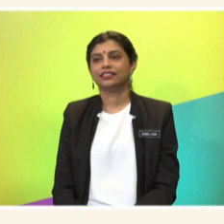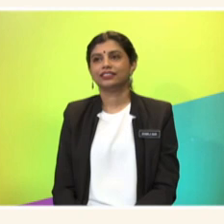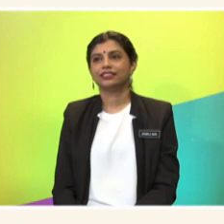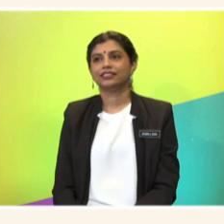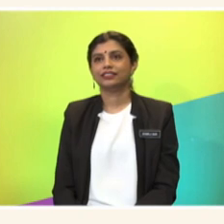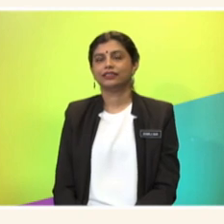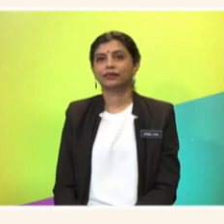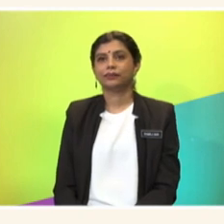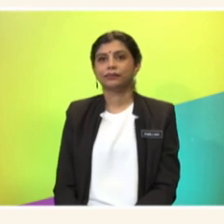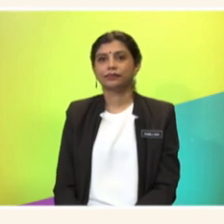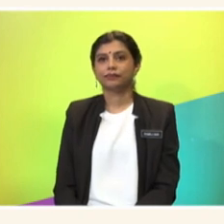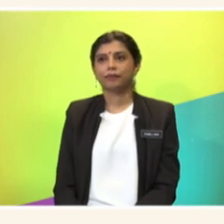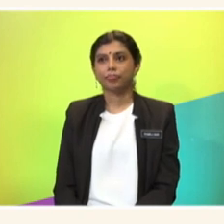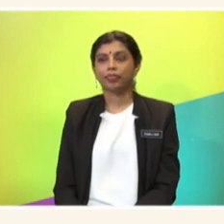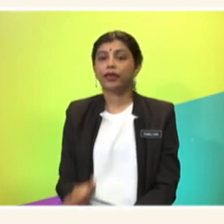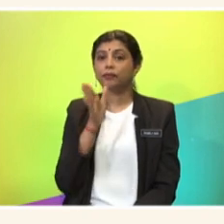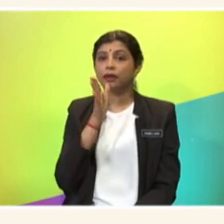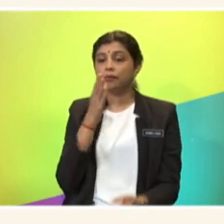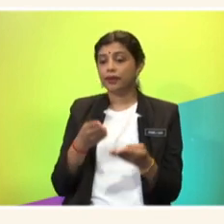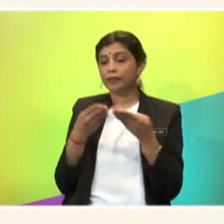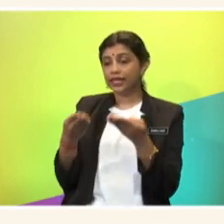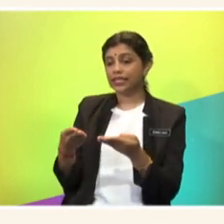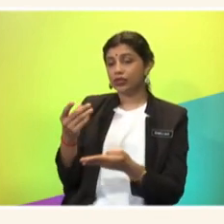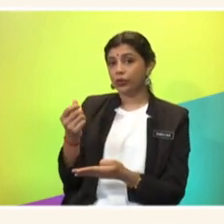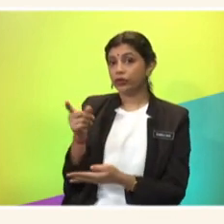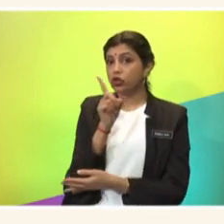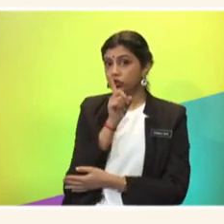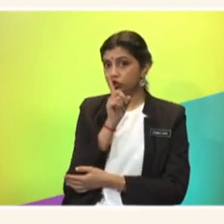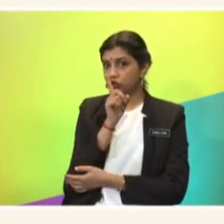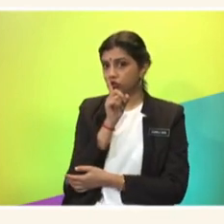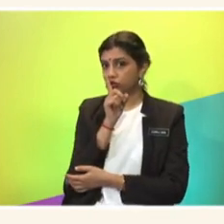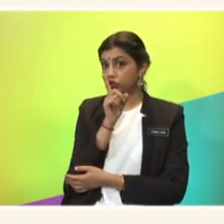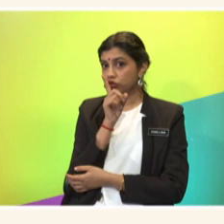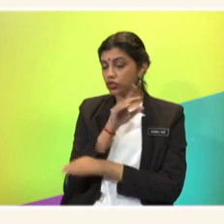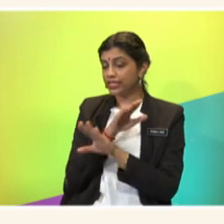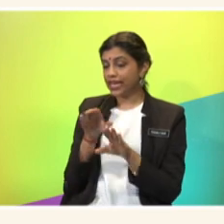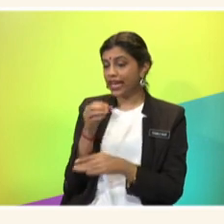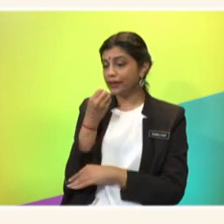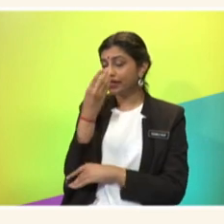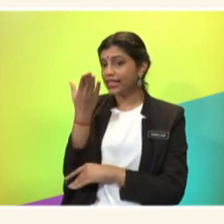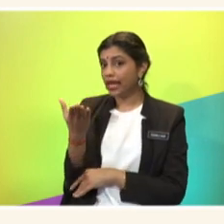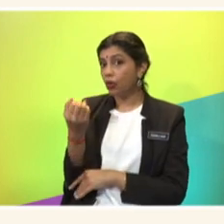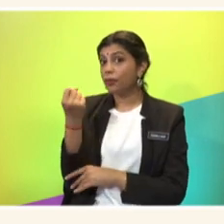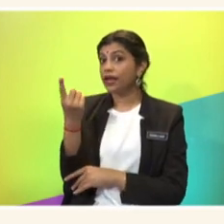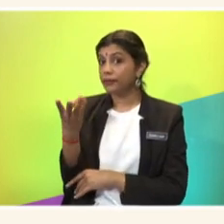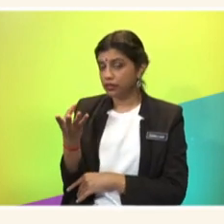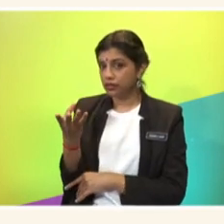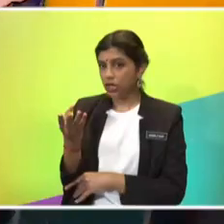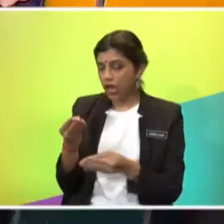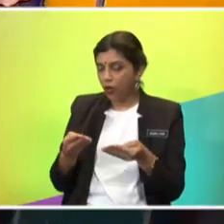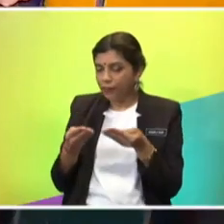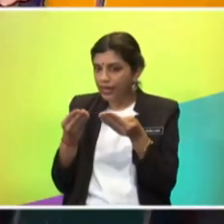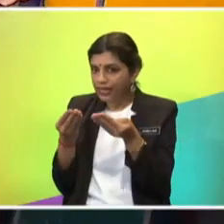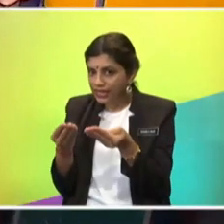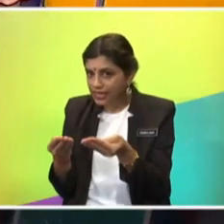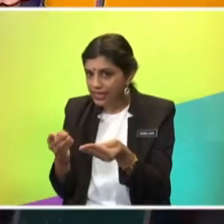boleh bagi Louis duit yang ada di paparan? Baik, kita minta bantuan ibunya. Mrs. Yeo, terima kasih kerana